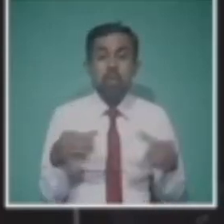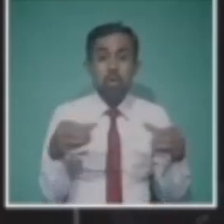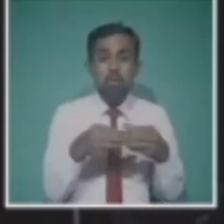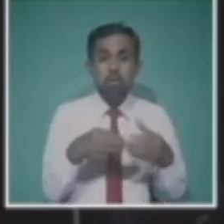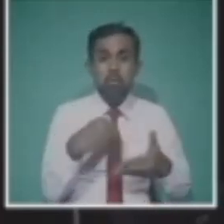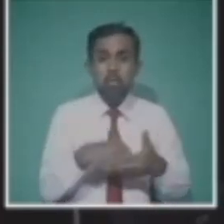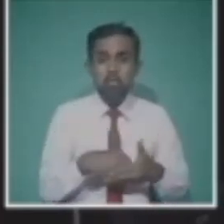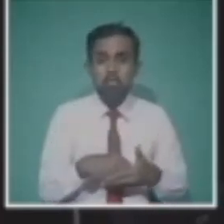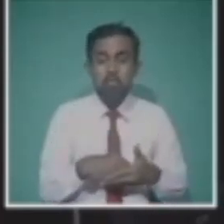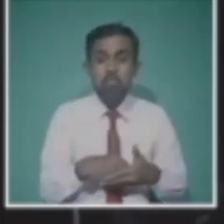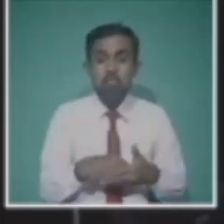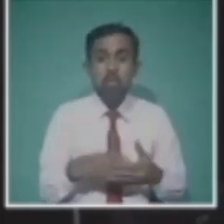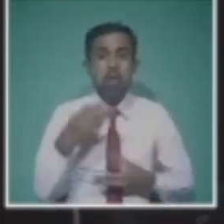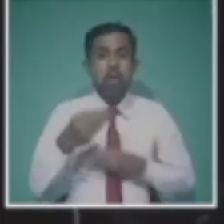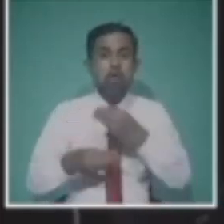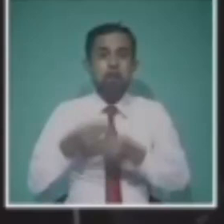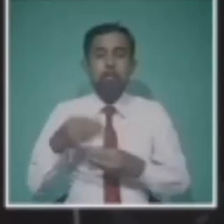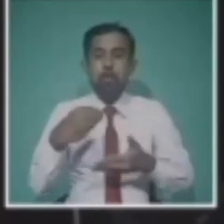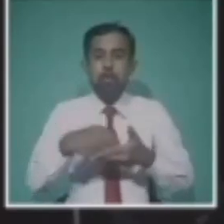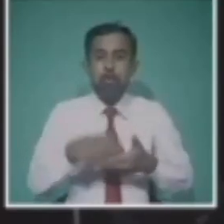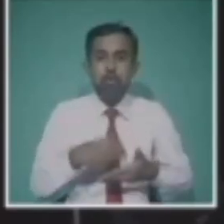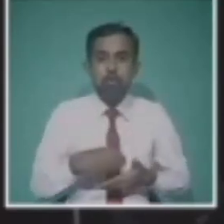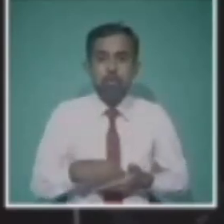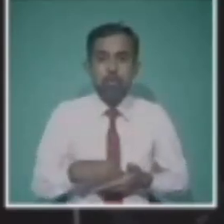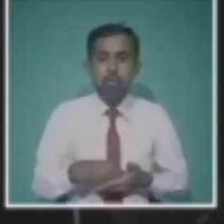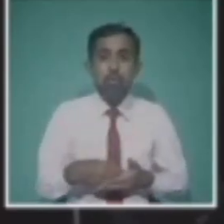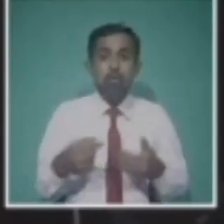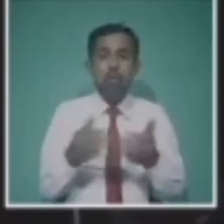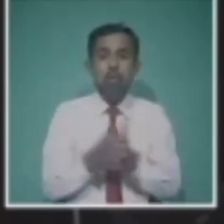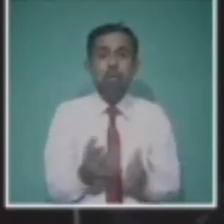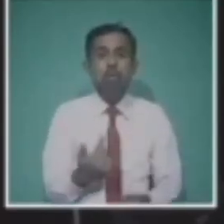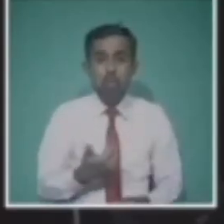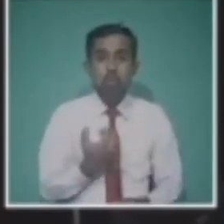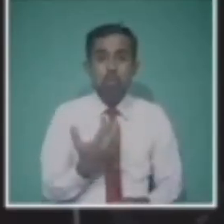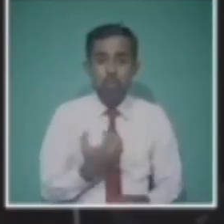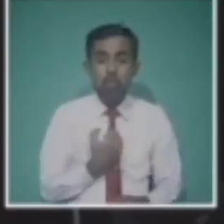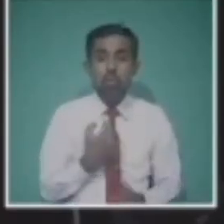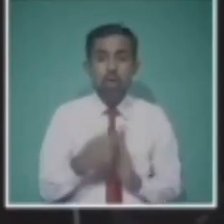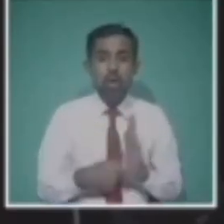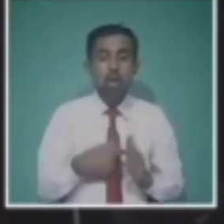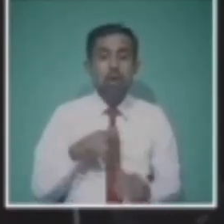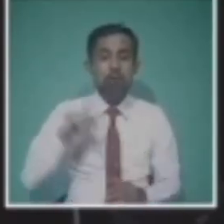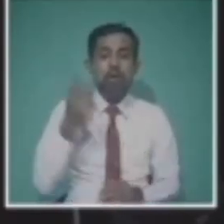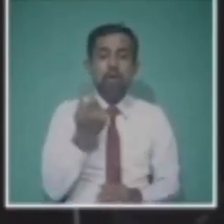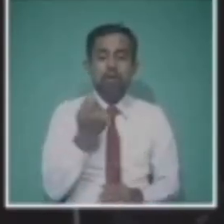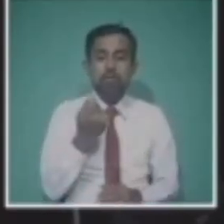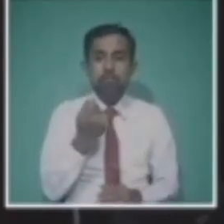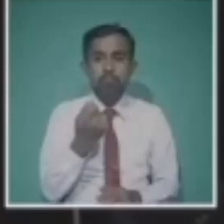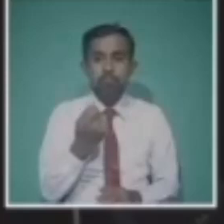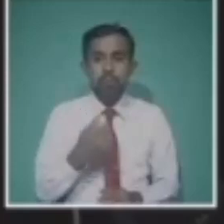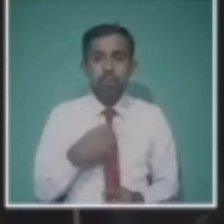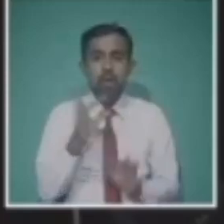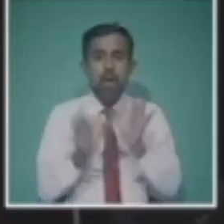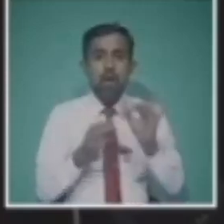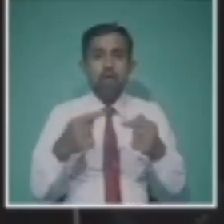කරන, මහව්‍යාපාරිකයින් හුරතල් කරන, ඔවුන්ට ඕන හැටියට ලංකාවේ විදේශ මුදල්. දැන් මගේ